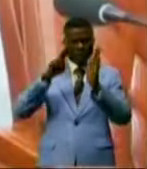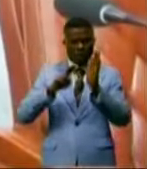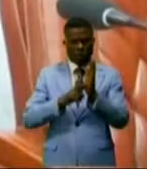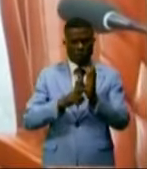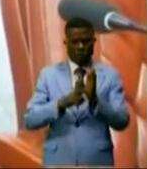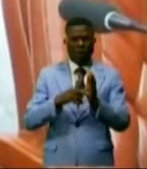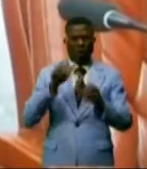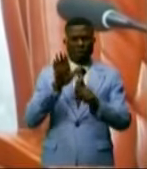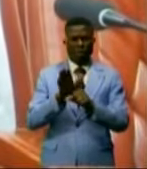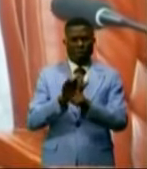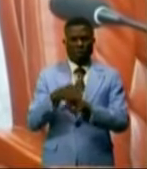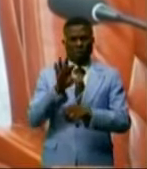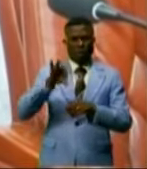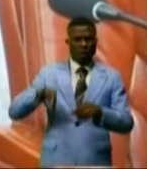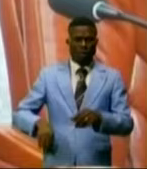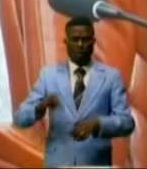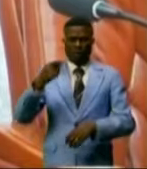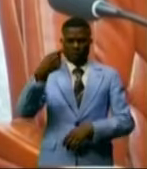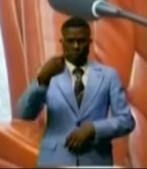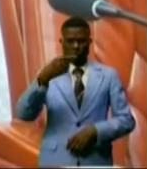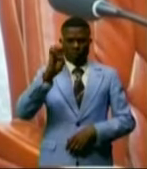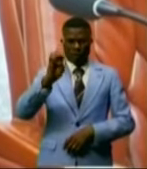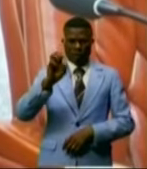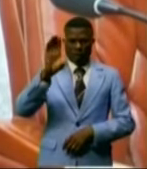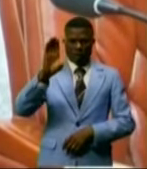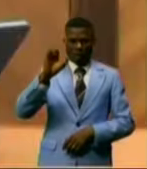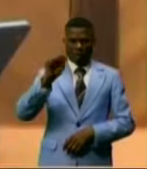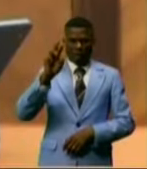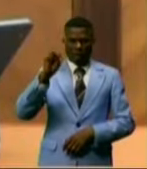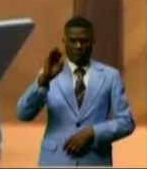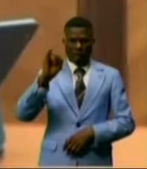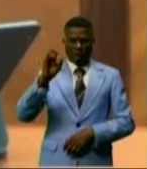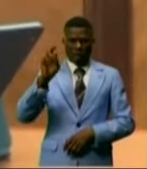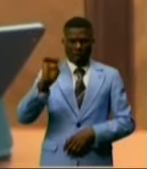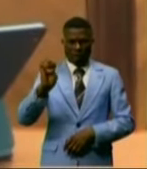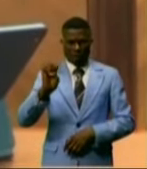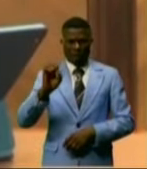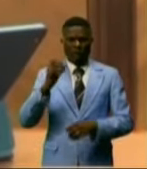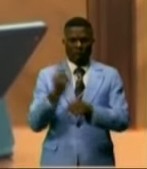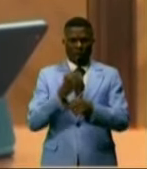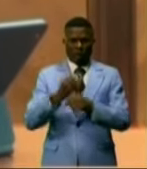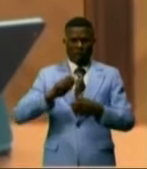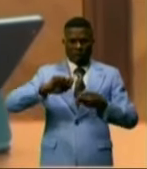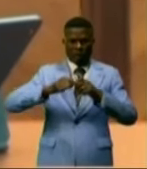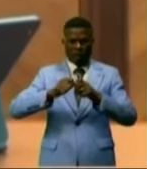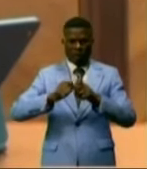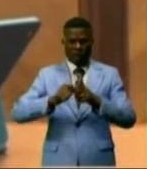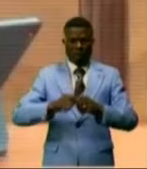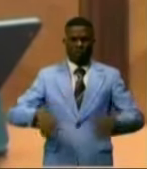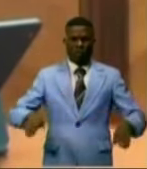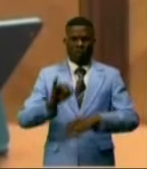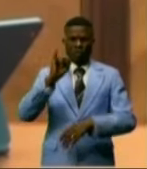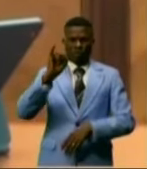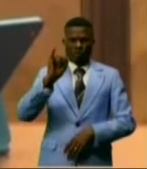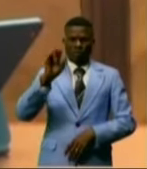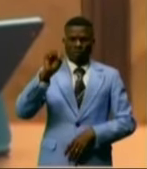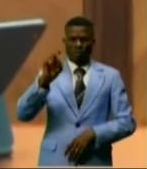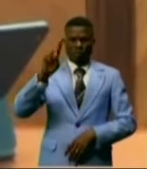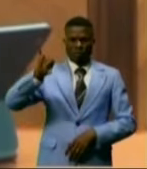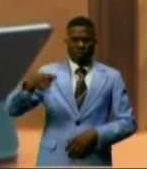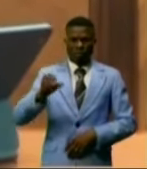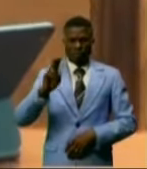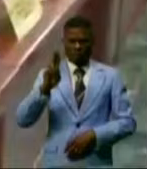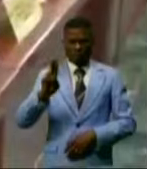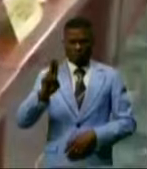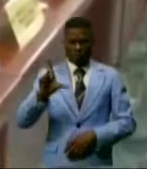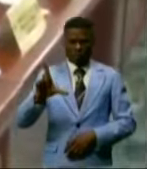les actifs de l'AGECAMINE. Il a cité à titre d'exemple la gestion de la réhabilitation du barrage d'Ndilo. Cette situation